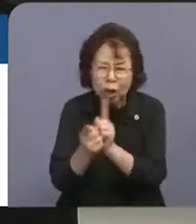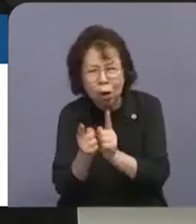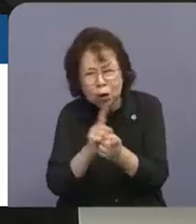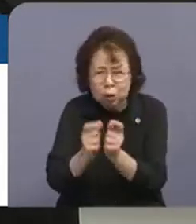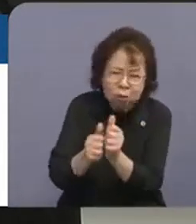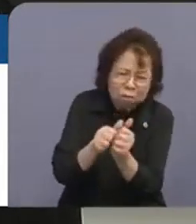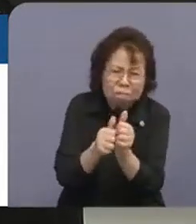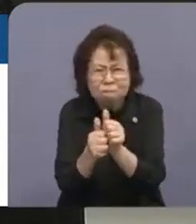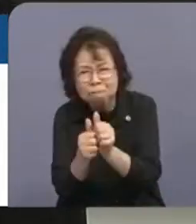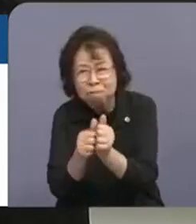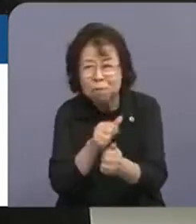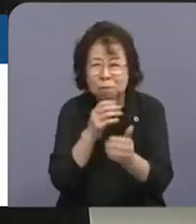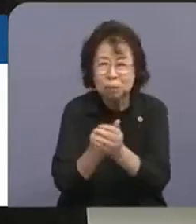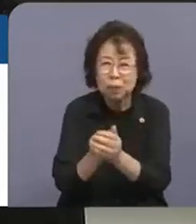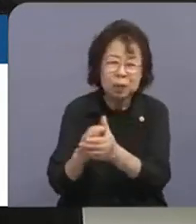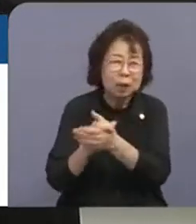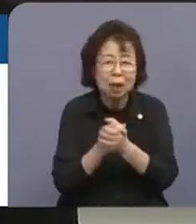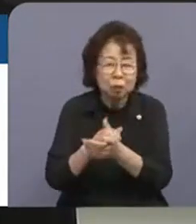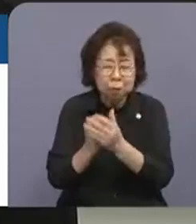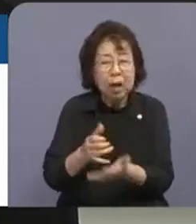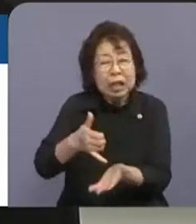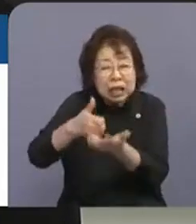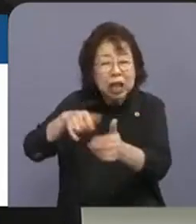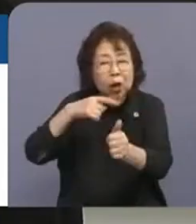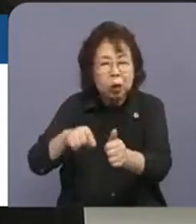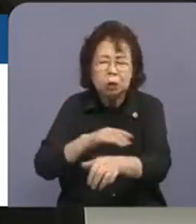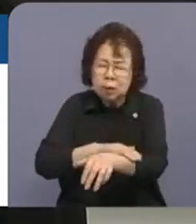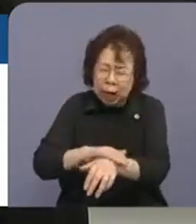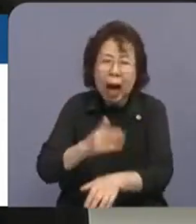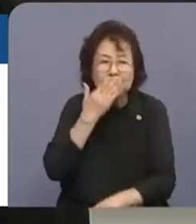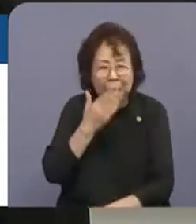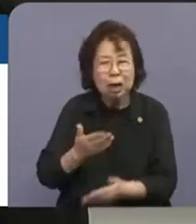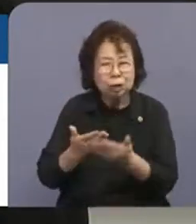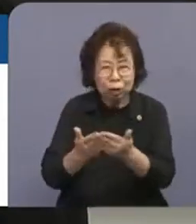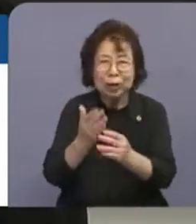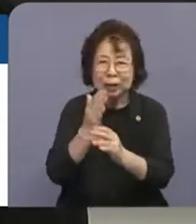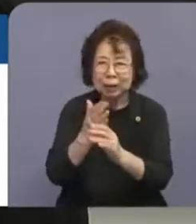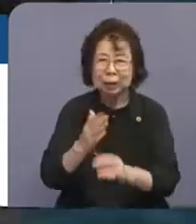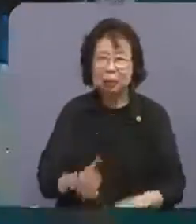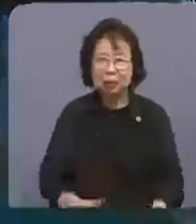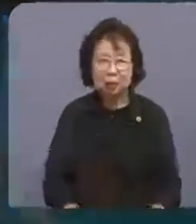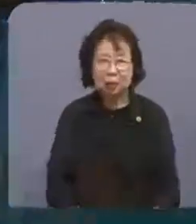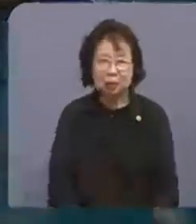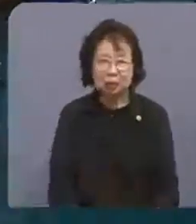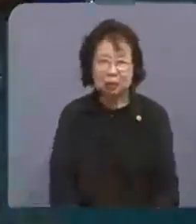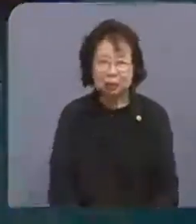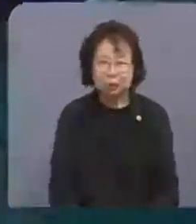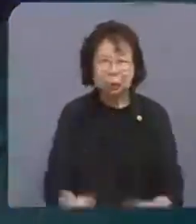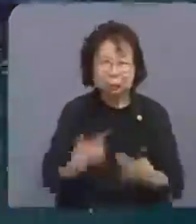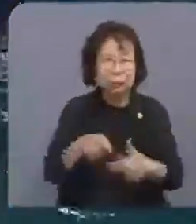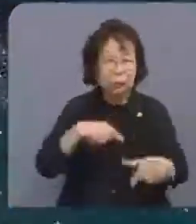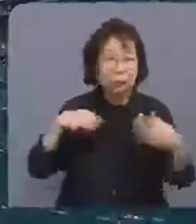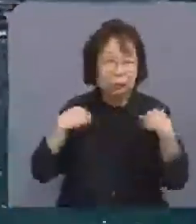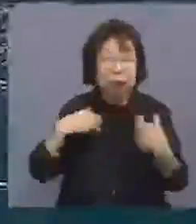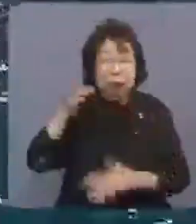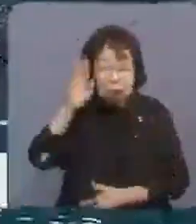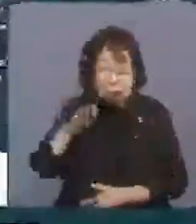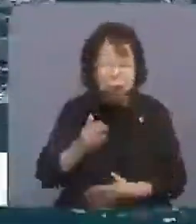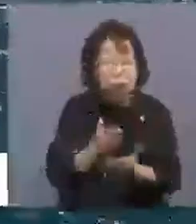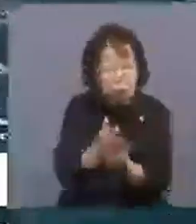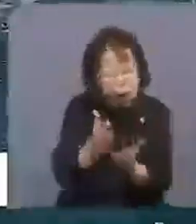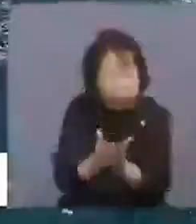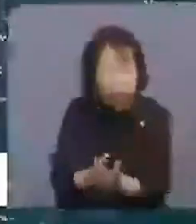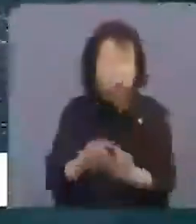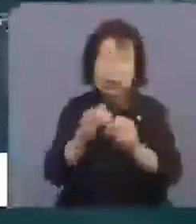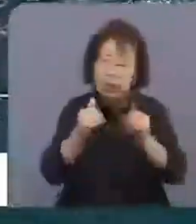공동체 활동을 통해서 인성 교육의 기회를 제공하고자 추진하게 되었습니다. 부산시 교육청은 앞으로 과목과